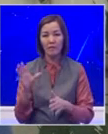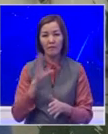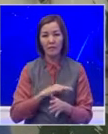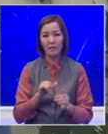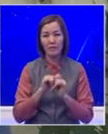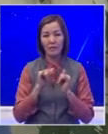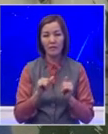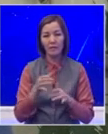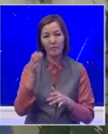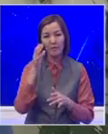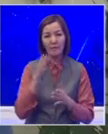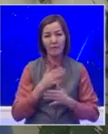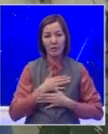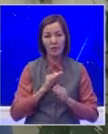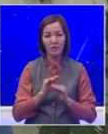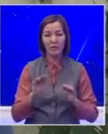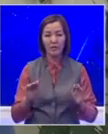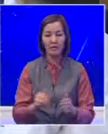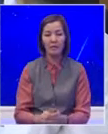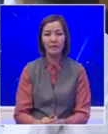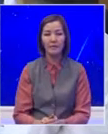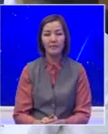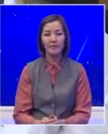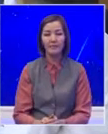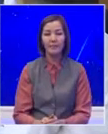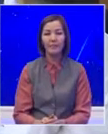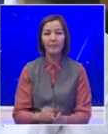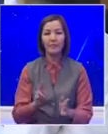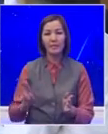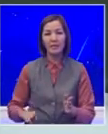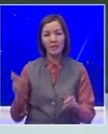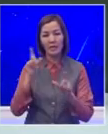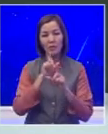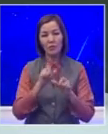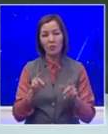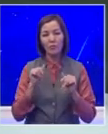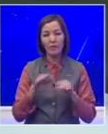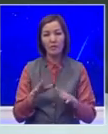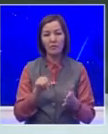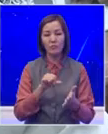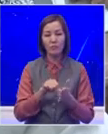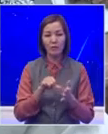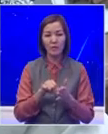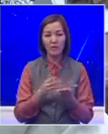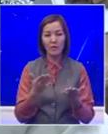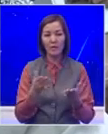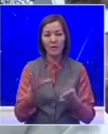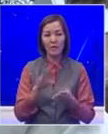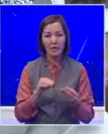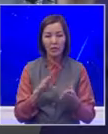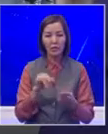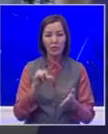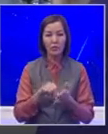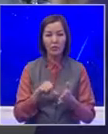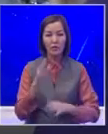посильный вклад в образование наших детей директора школы региона принявший его участие в семинаре также участвовали